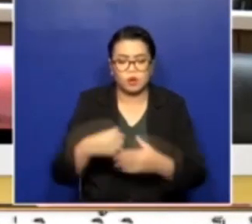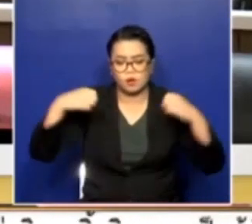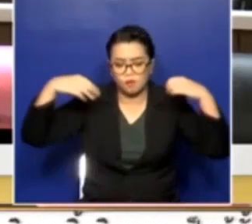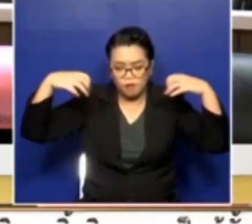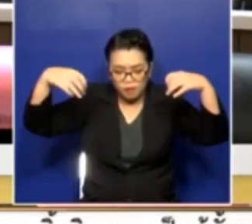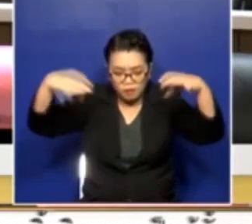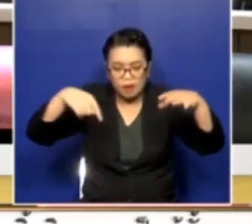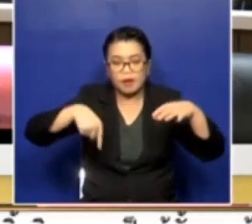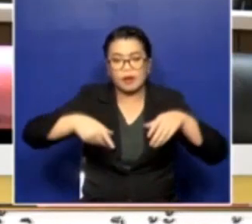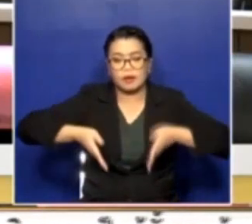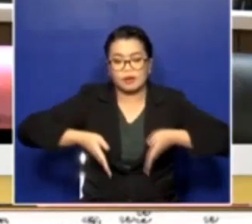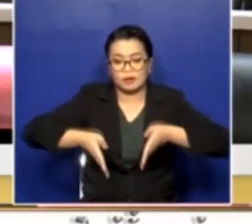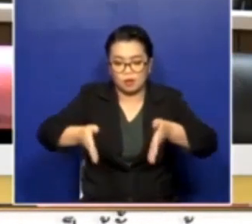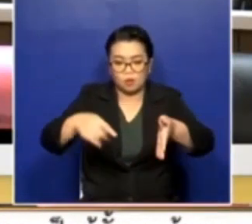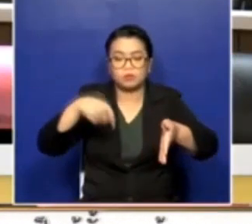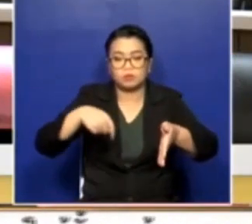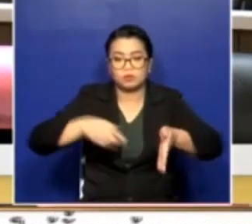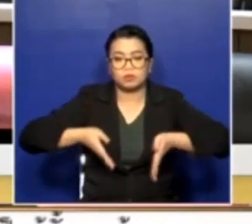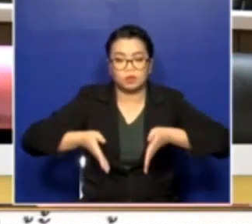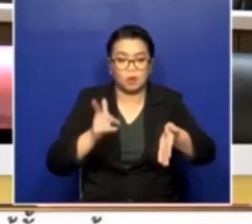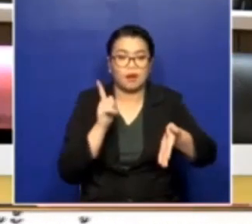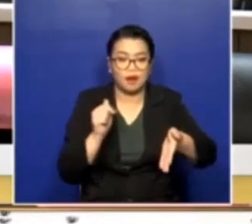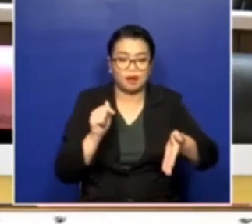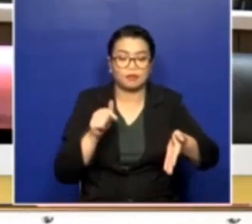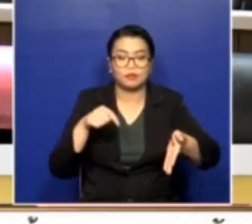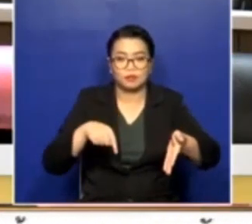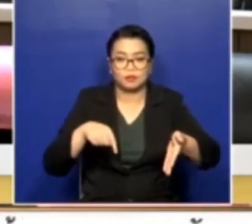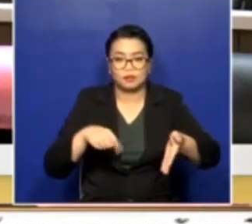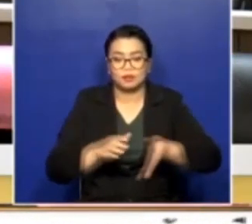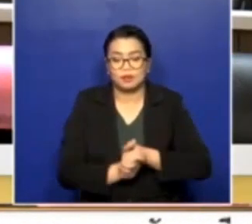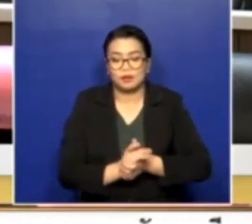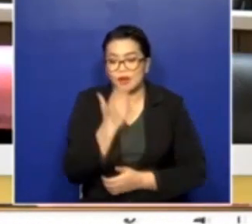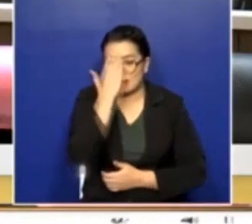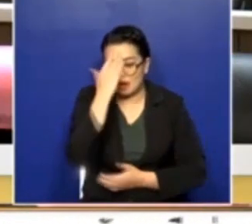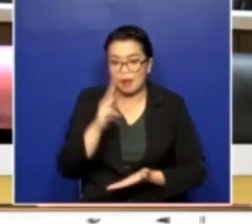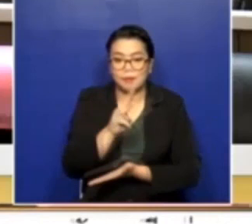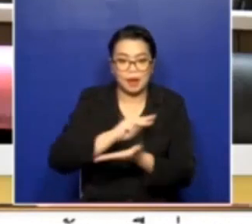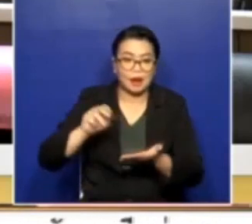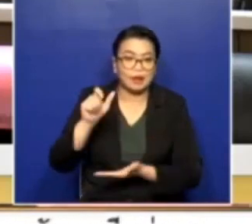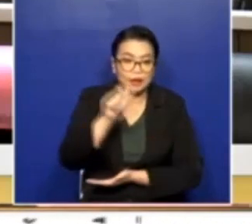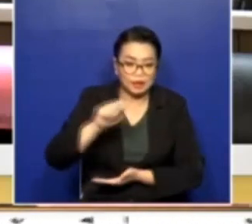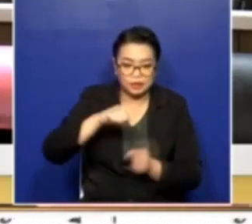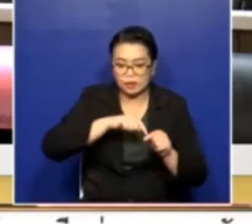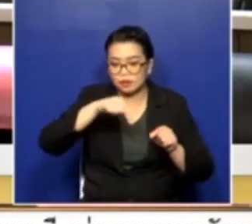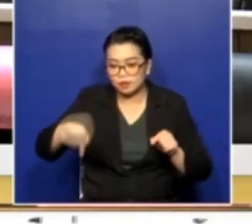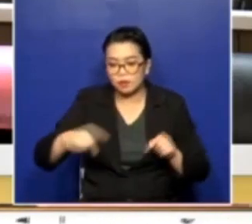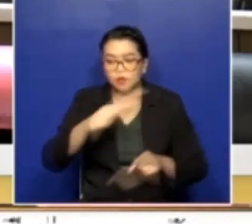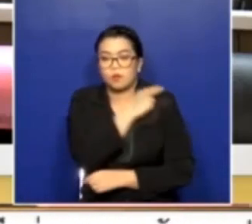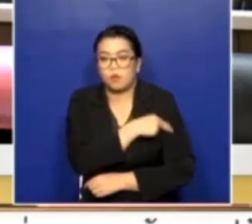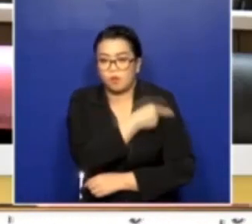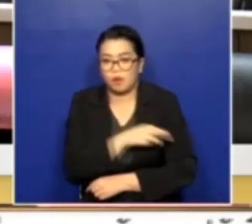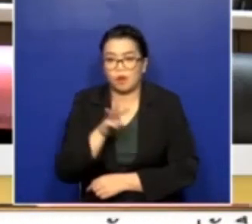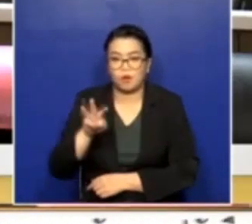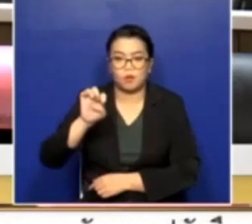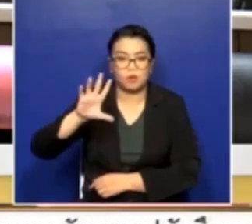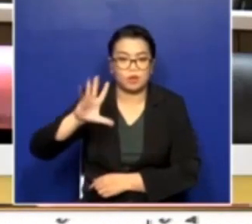แสงสว่างที่บริเวณถนนเพชรเกษมช่วงแรกระหว่างหน้ามหาวิทยาลัยเอเชียถึงโรงพยาบาลวิชัยเวชข้